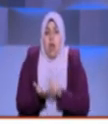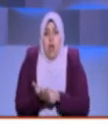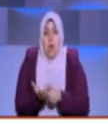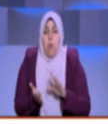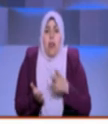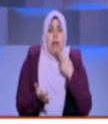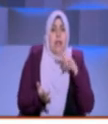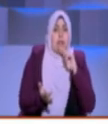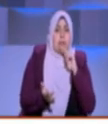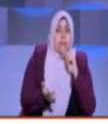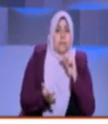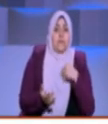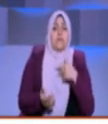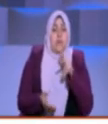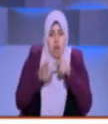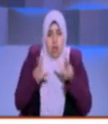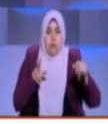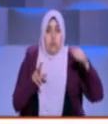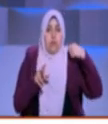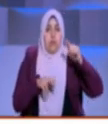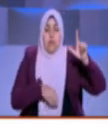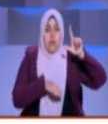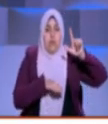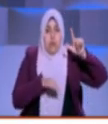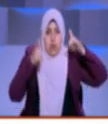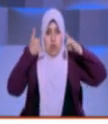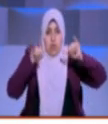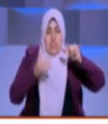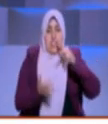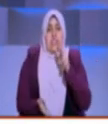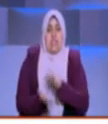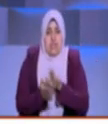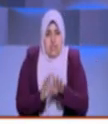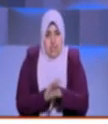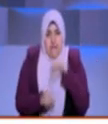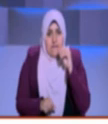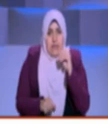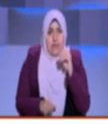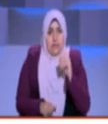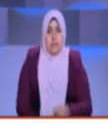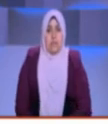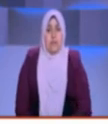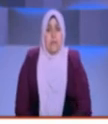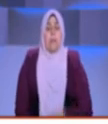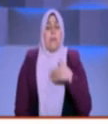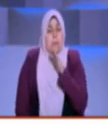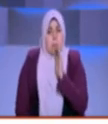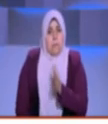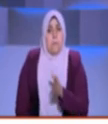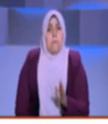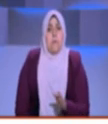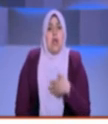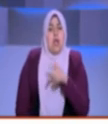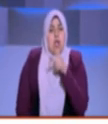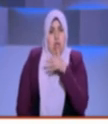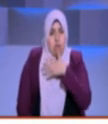بالفعل أعلنت السلطة التنفيذية منذ يومين تقريبا أن هناك يمكن أن تكون بعض اعترفت بالفعل